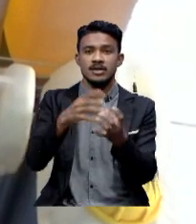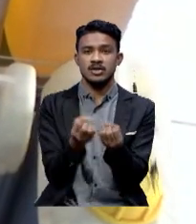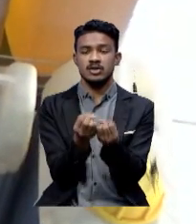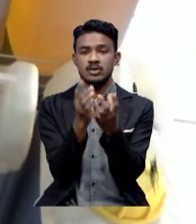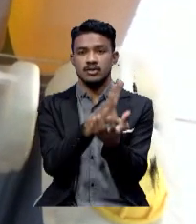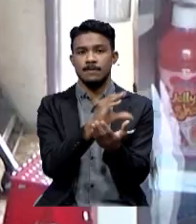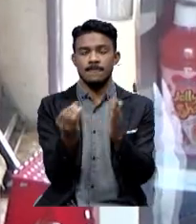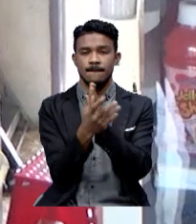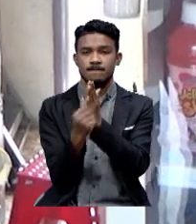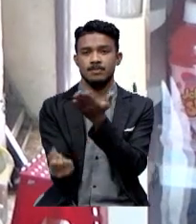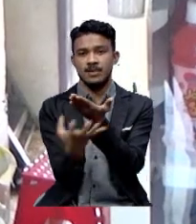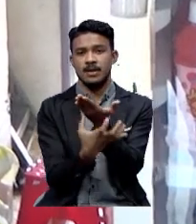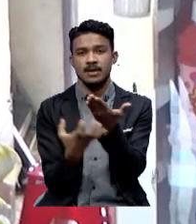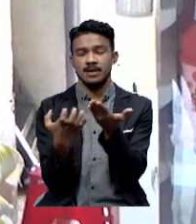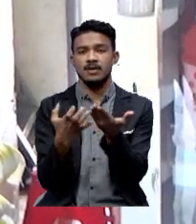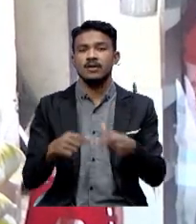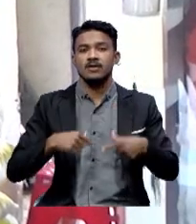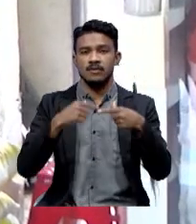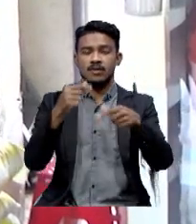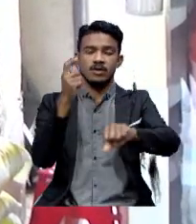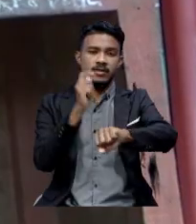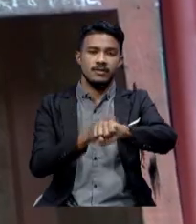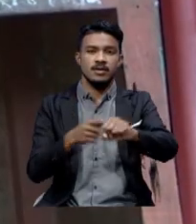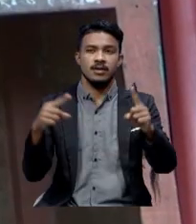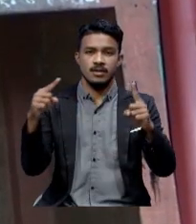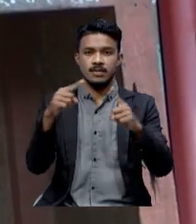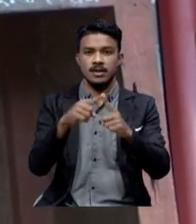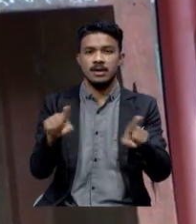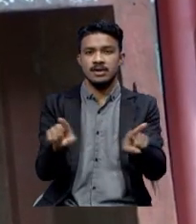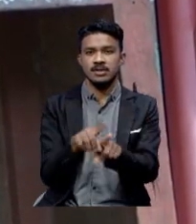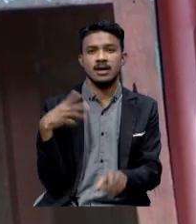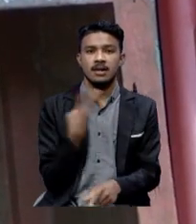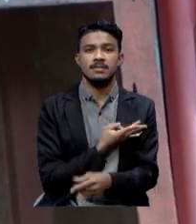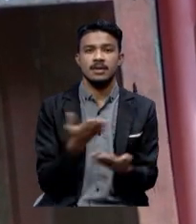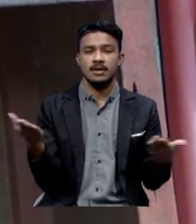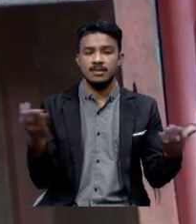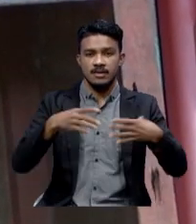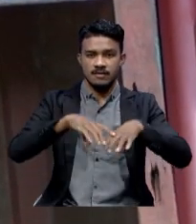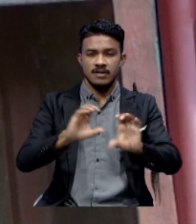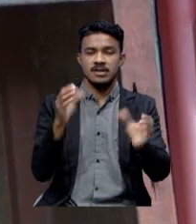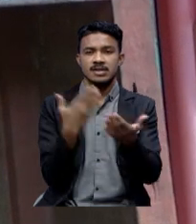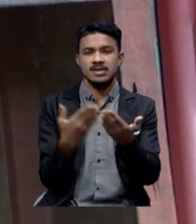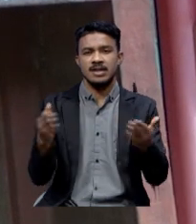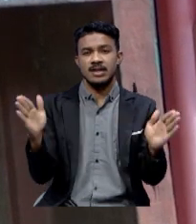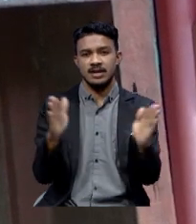mina tein. Nefo impact ba, afeta ba, ansa ami nabe makan sa negosyante, ansa negosyante ki.